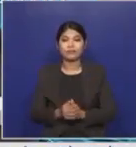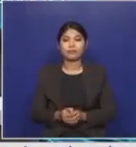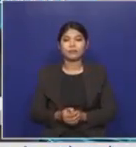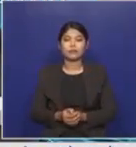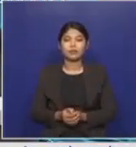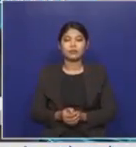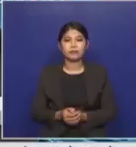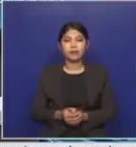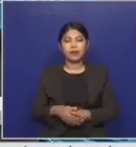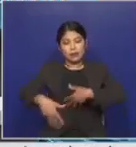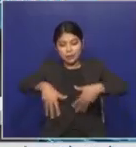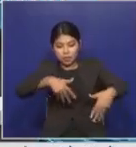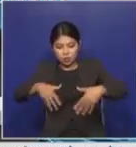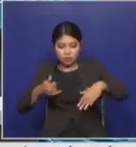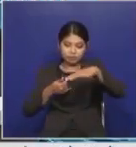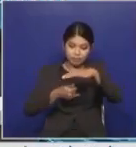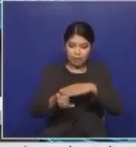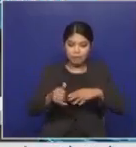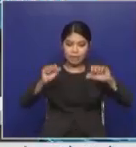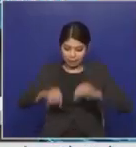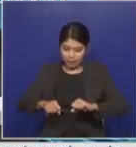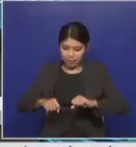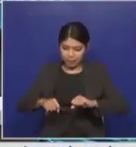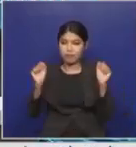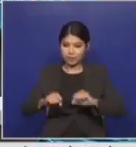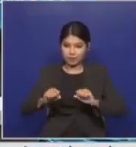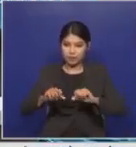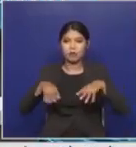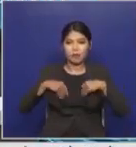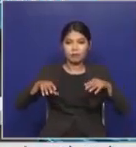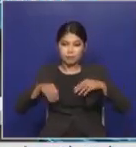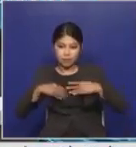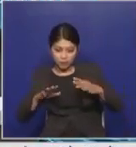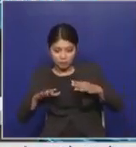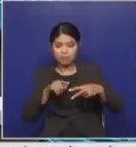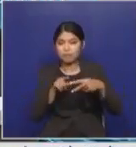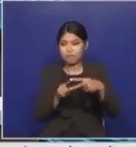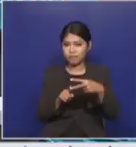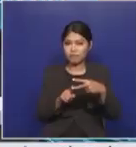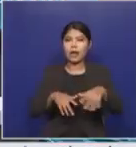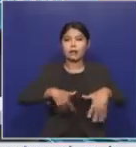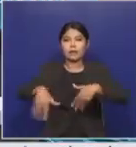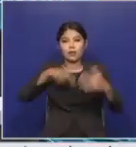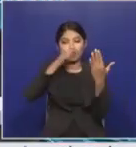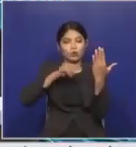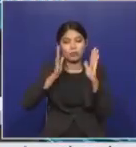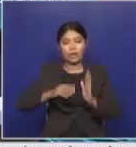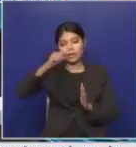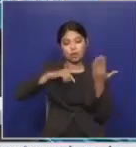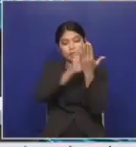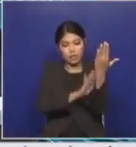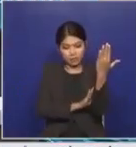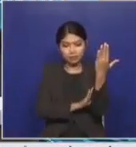นั้นถ้าเกิดขึ้นหากจำเป็นนะฮะก็จะได้ให้เสียงคนทั้งประเทศ